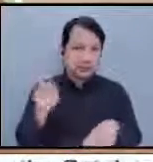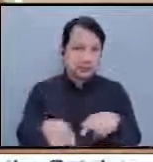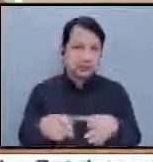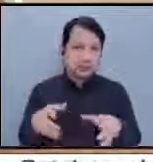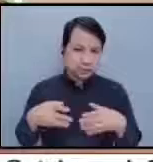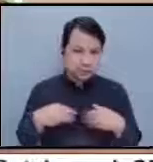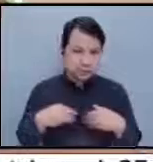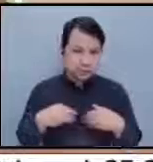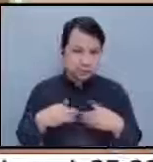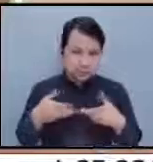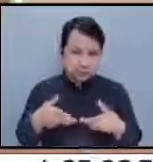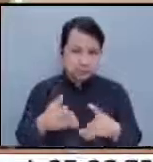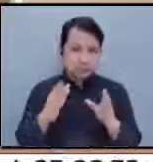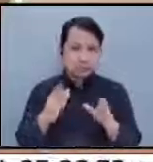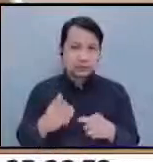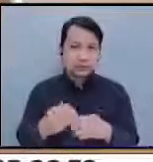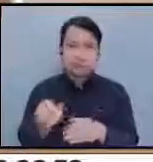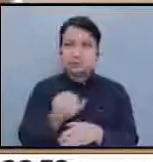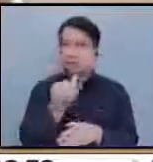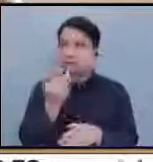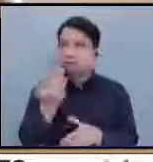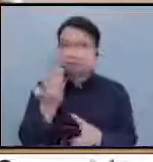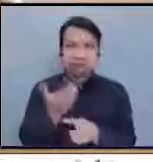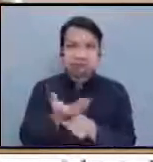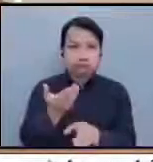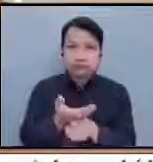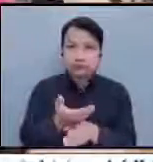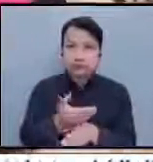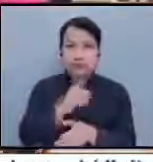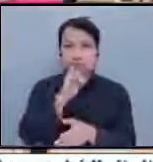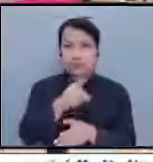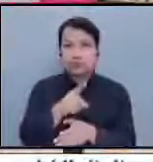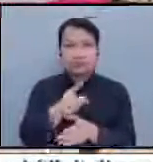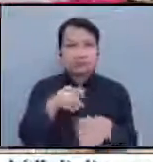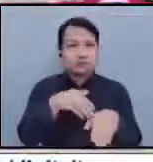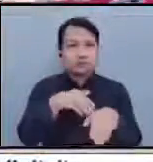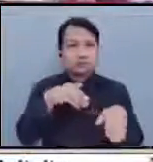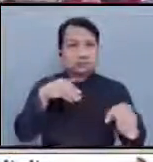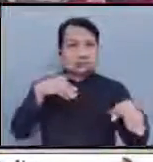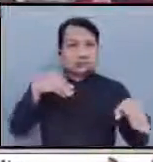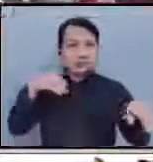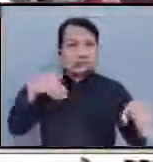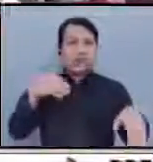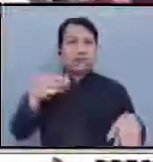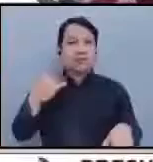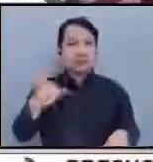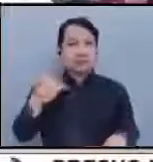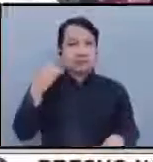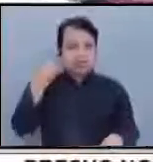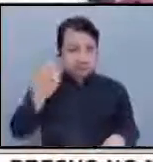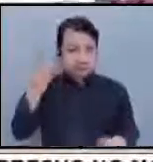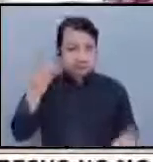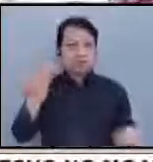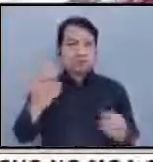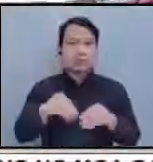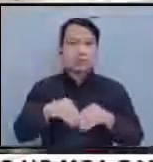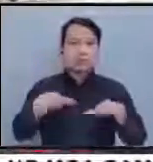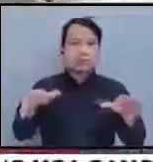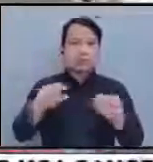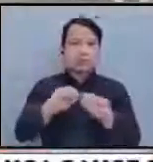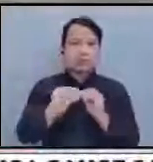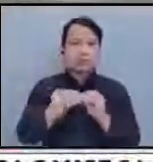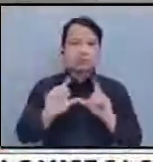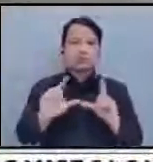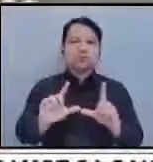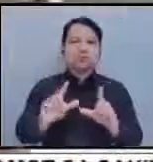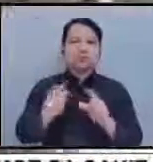yung number of vehicles, kaya po talaga nagtitraffic. Anya, pag-aaralan ng panukalang pagpapalawig ng number coding scheme mula